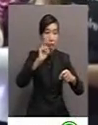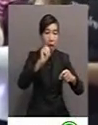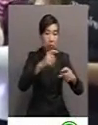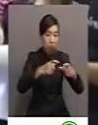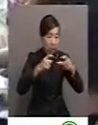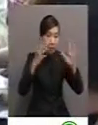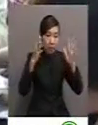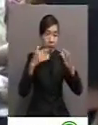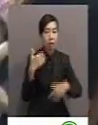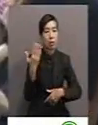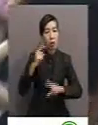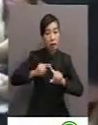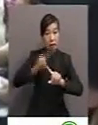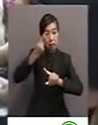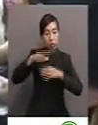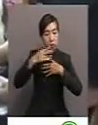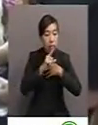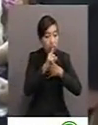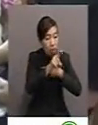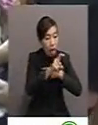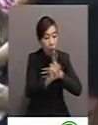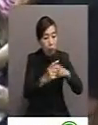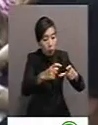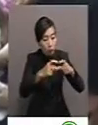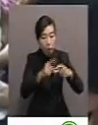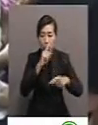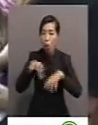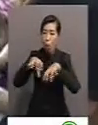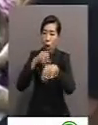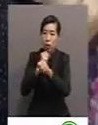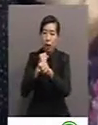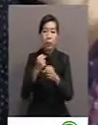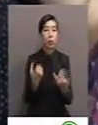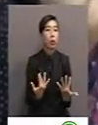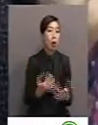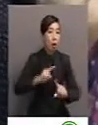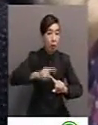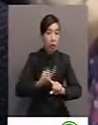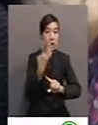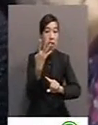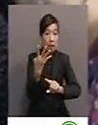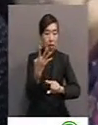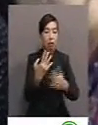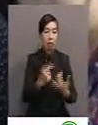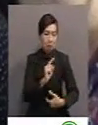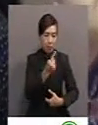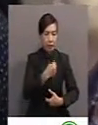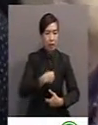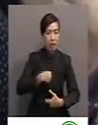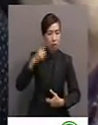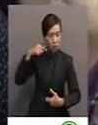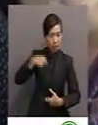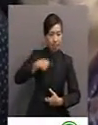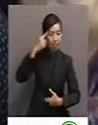ม์ปรากฏว่าได้รับการชี้แจงว่าอยู่ระหว่างดำเนินการจนกระทั่งเมษายนนี่แหละค่ะความมาแตกเพราะว่าคุณสิริพรเ